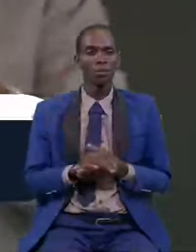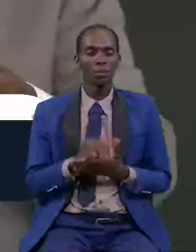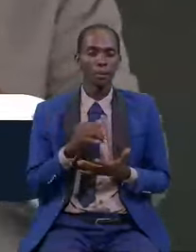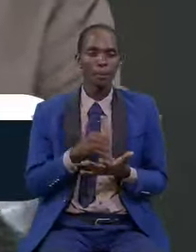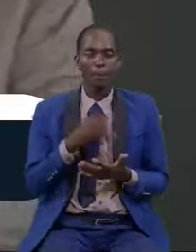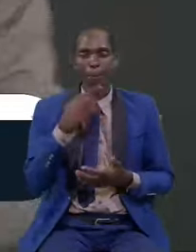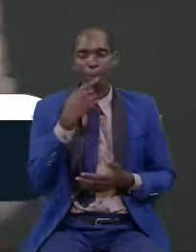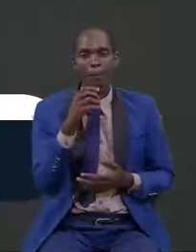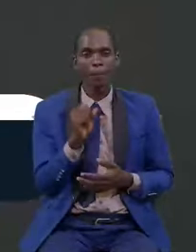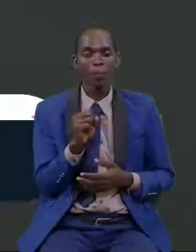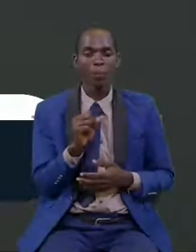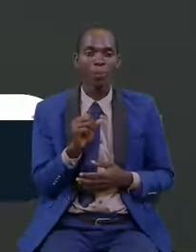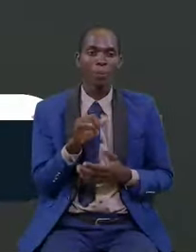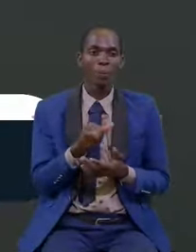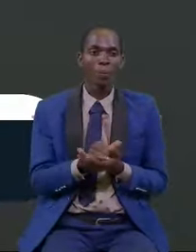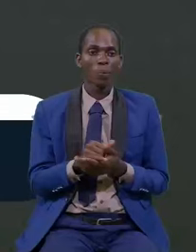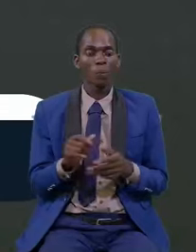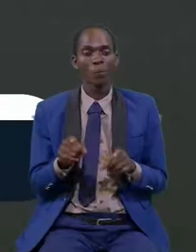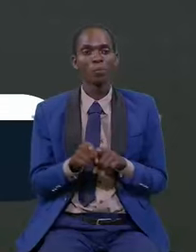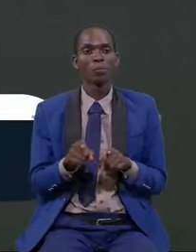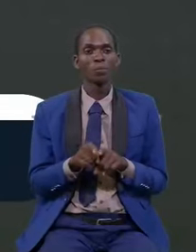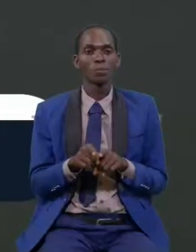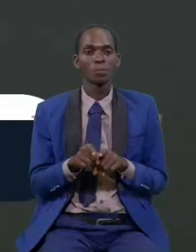dit « Car